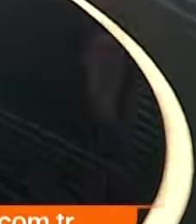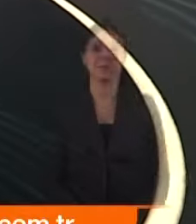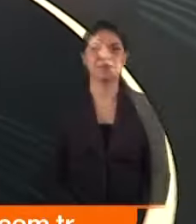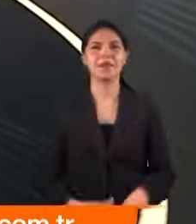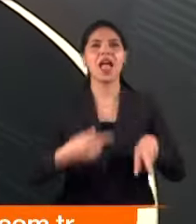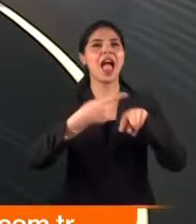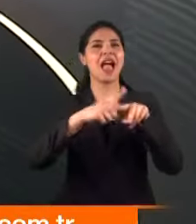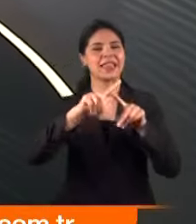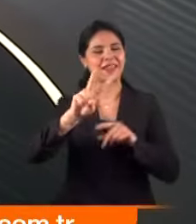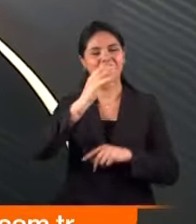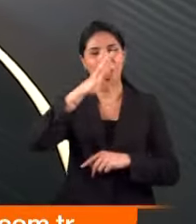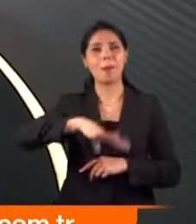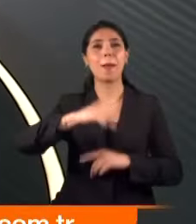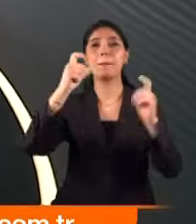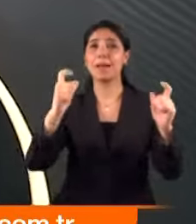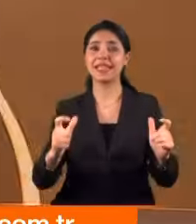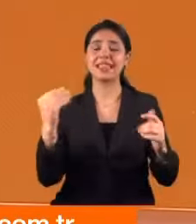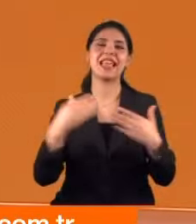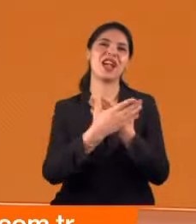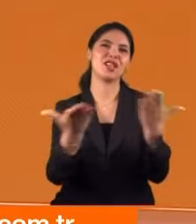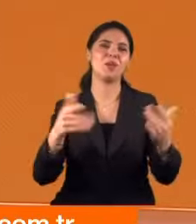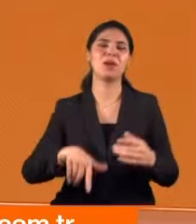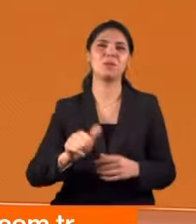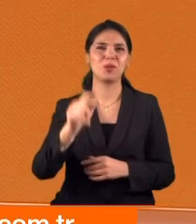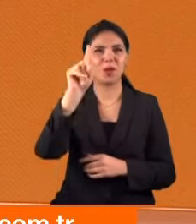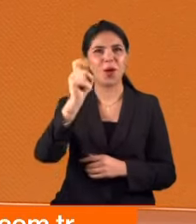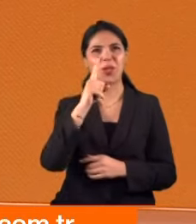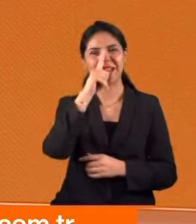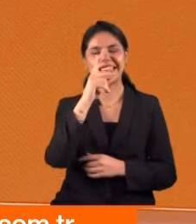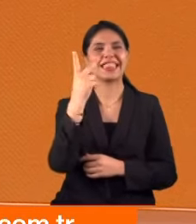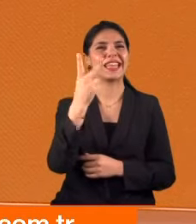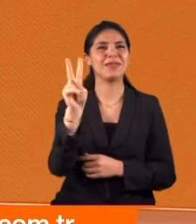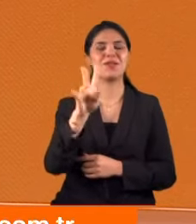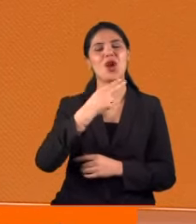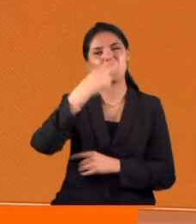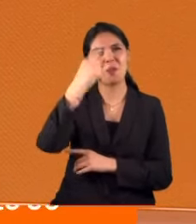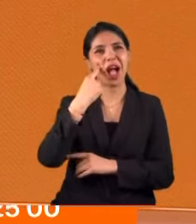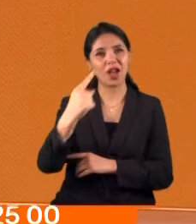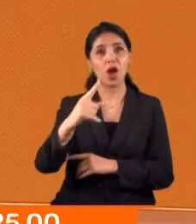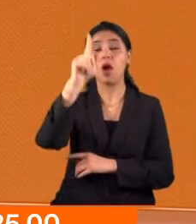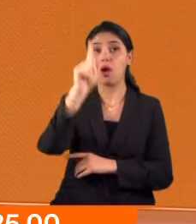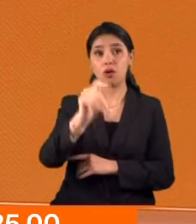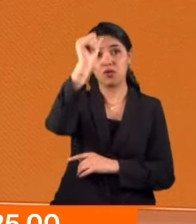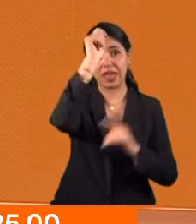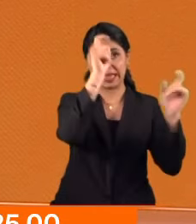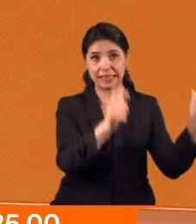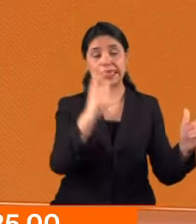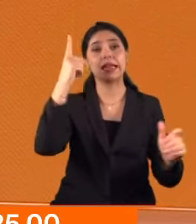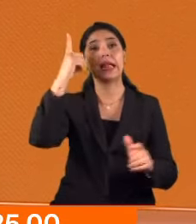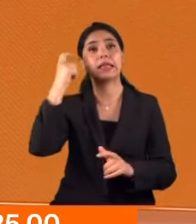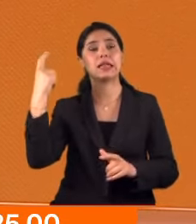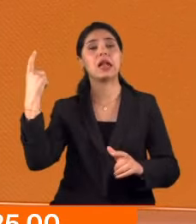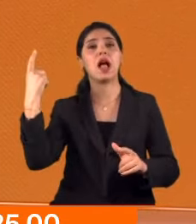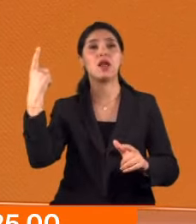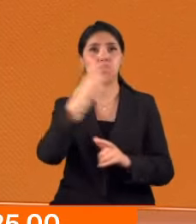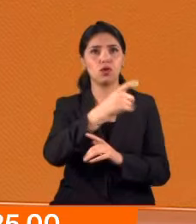Haberi Merkezi'nden, ATV Haber Merkezi'nden iyi akşamlar. Bugün 19 Nisan 2024 Cuma. Önce İran İsrail'i,